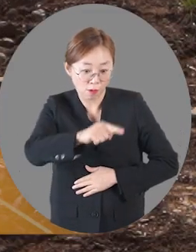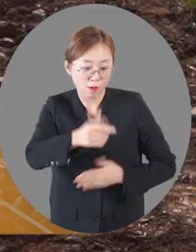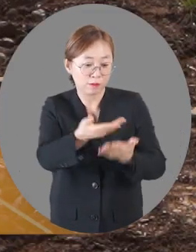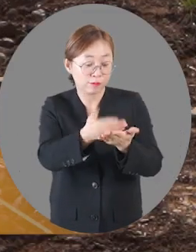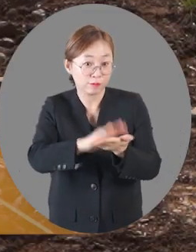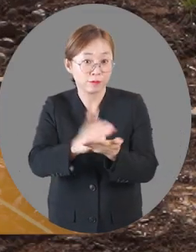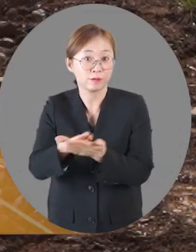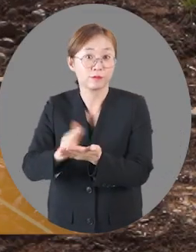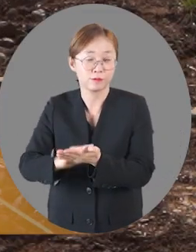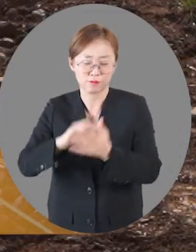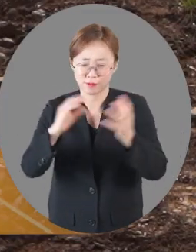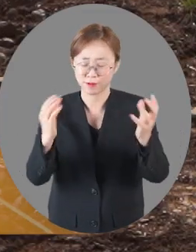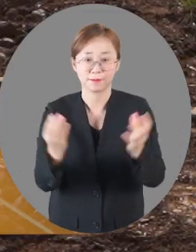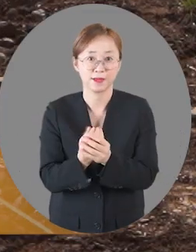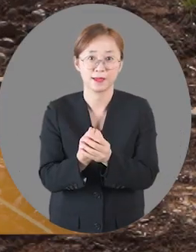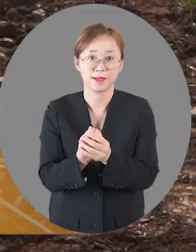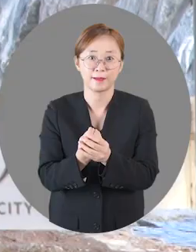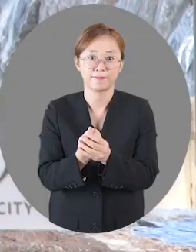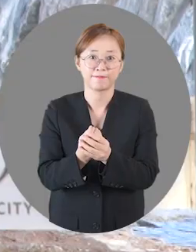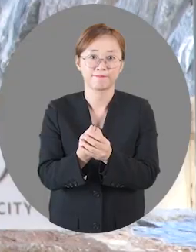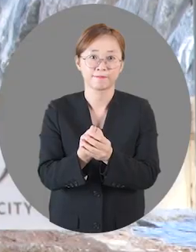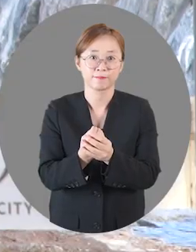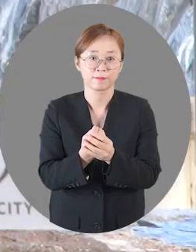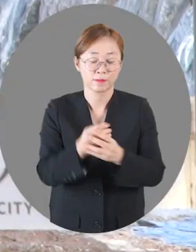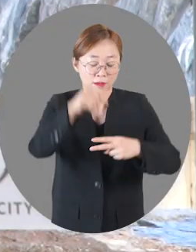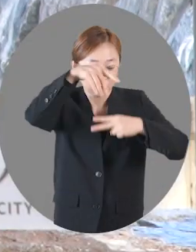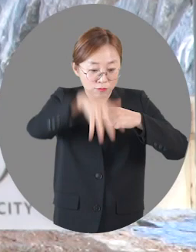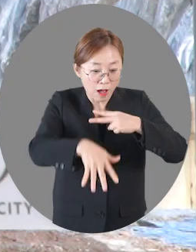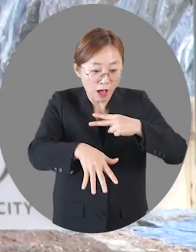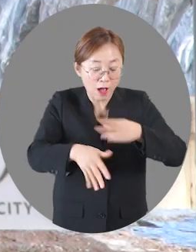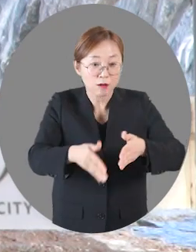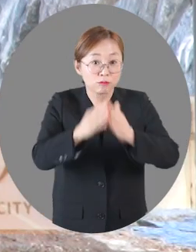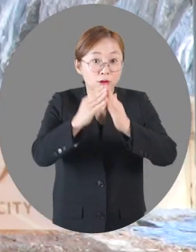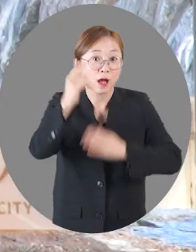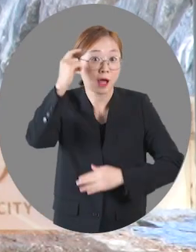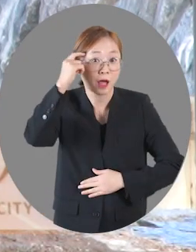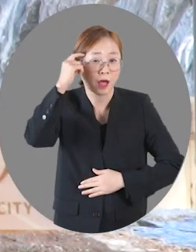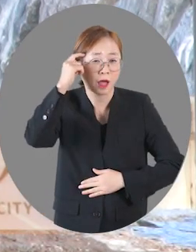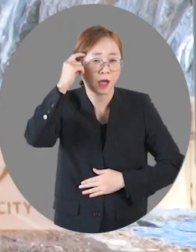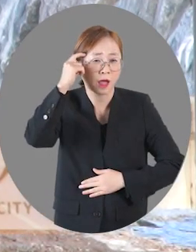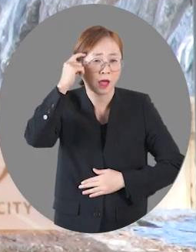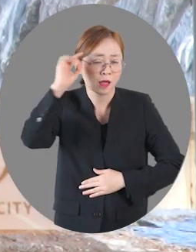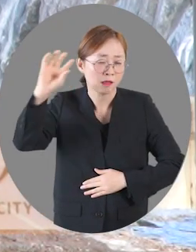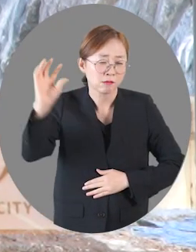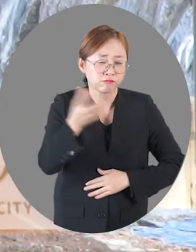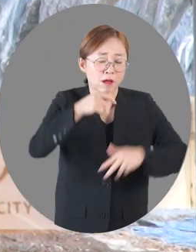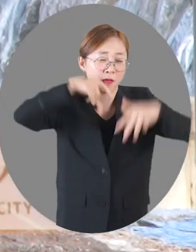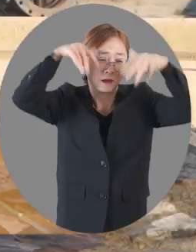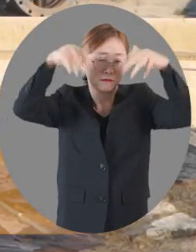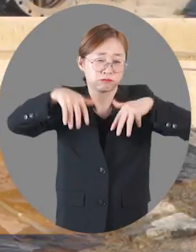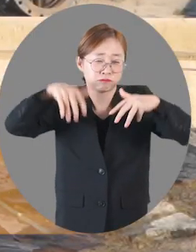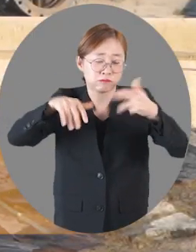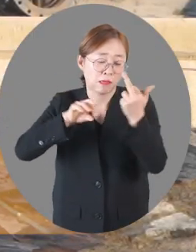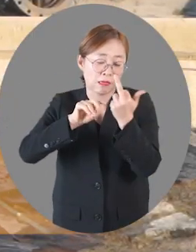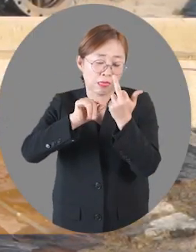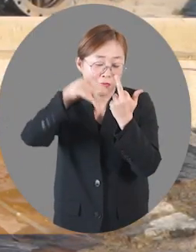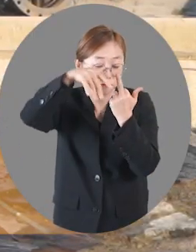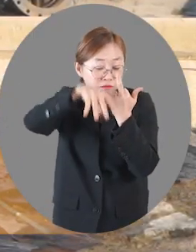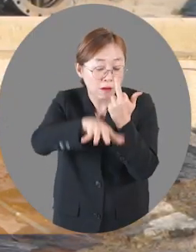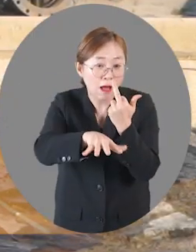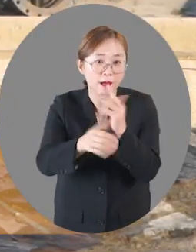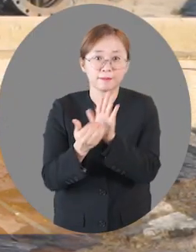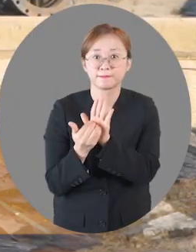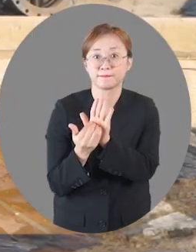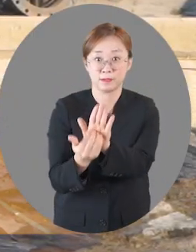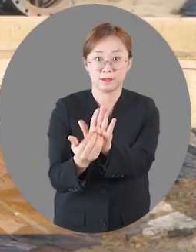대한 공사가 진행됐는데요. 입동리 사방댐 준공으로 이상기후에 따른 집중호우 시 산사태나 토사